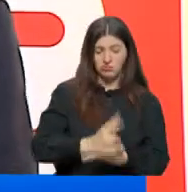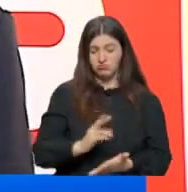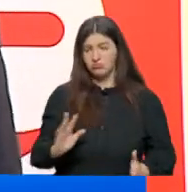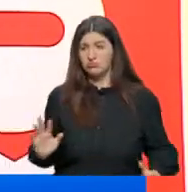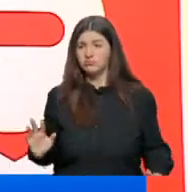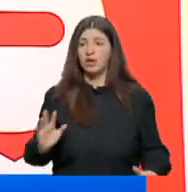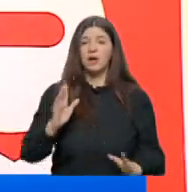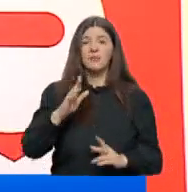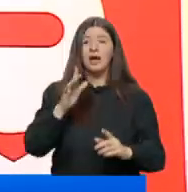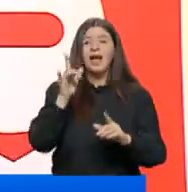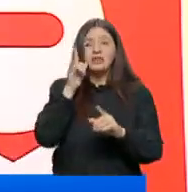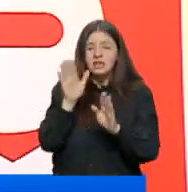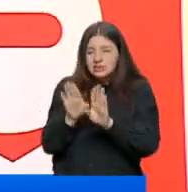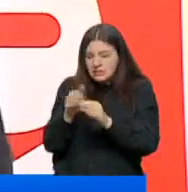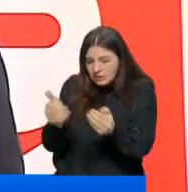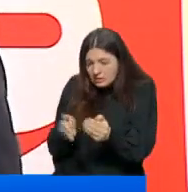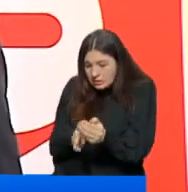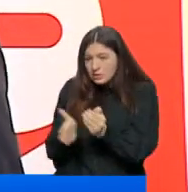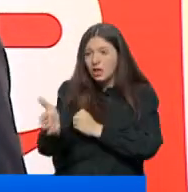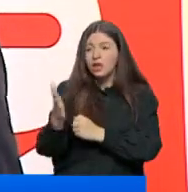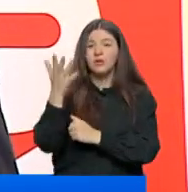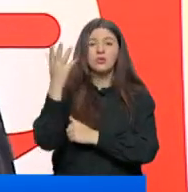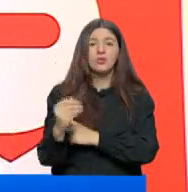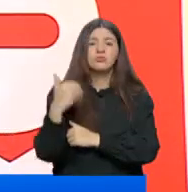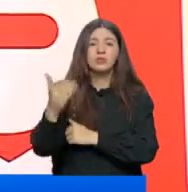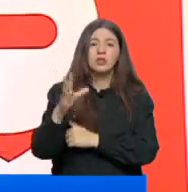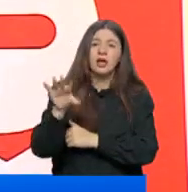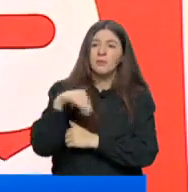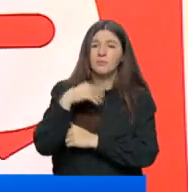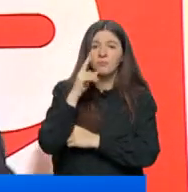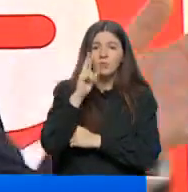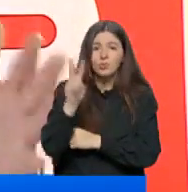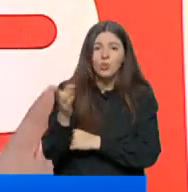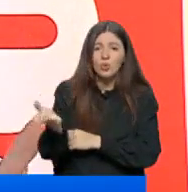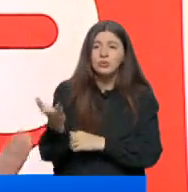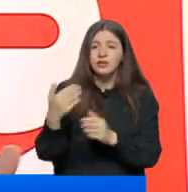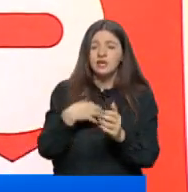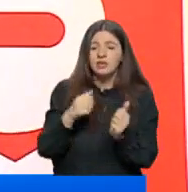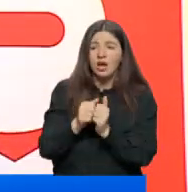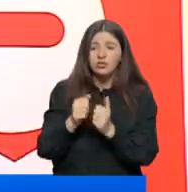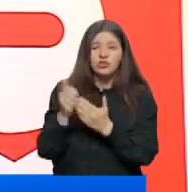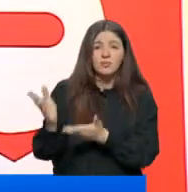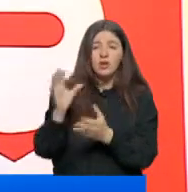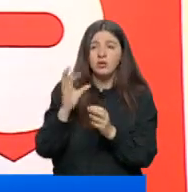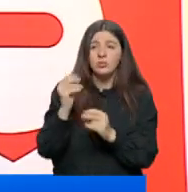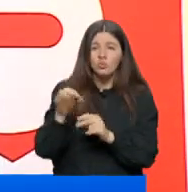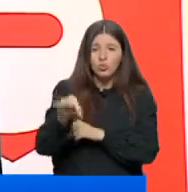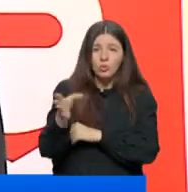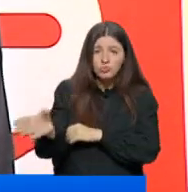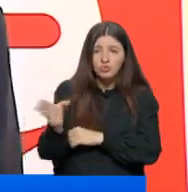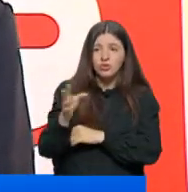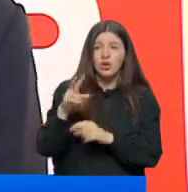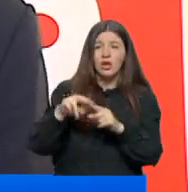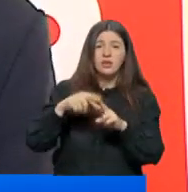ama Edirne sınırını geçtiği andan itibaren ne olduğunu hep beraber izliyoruz ve kendi yandaşları bile bence önemli olan noktası bu